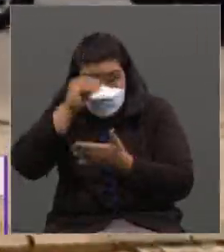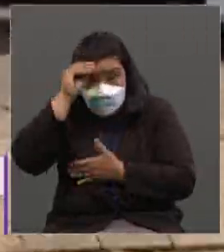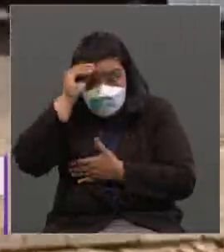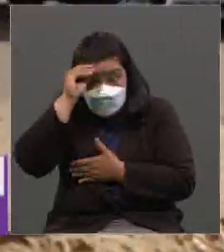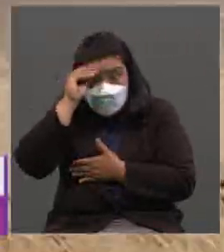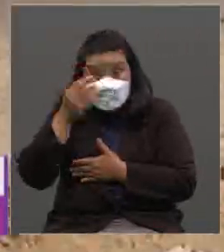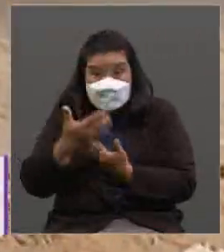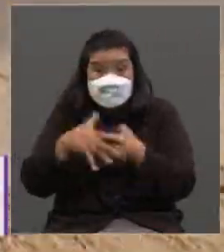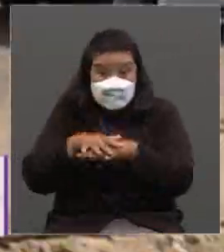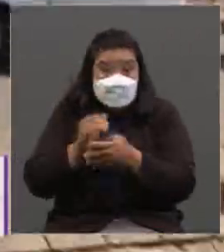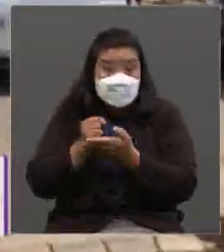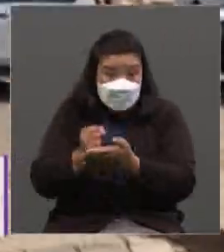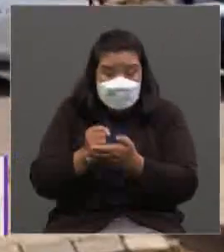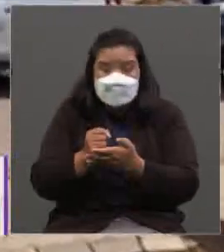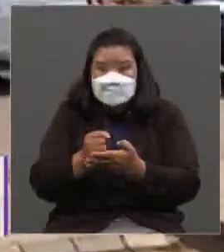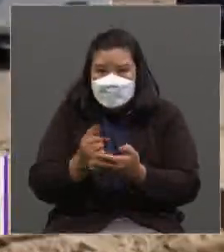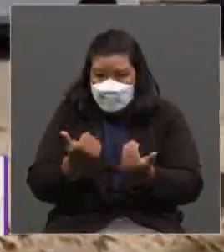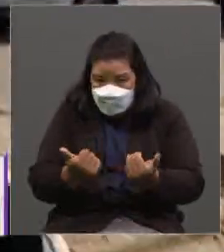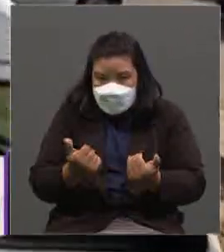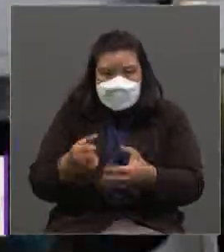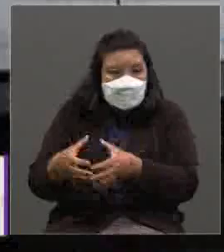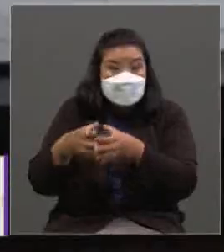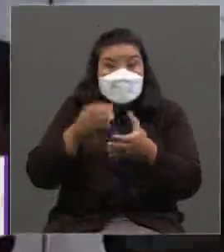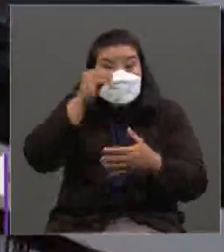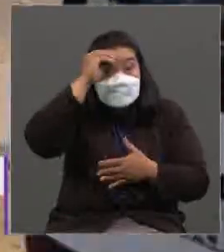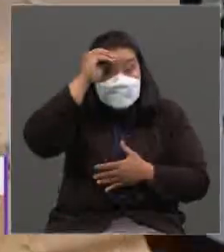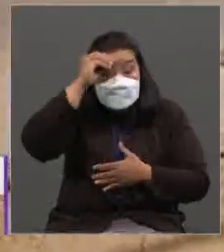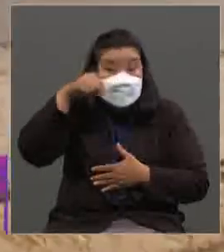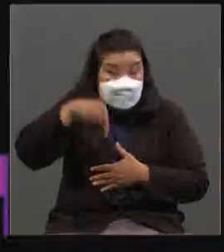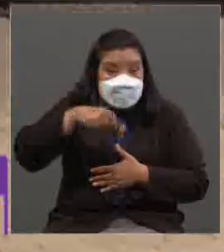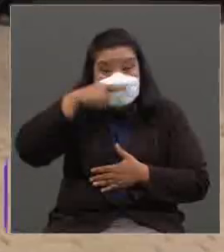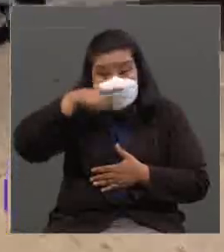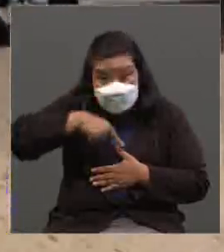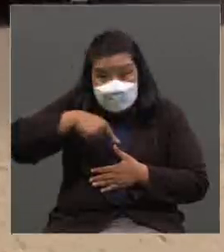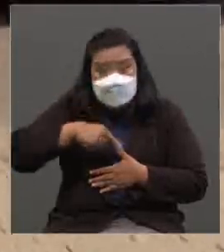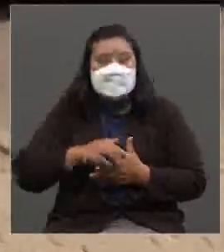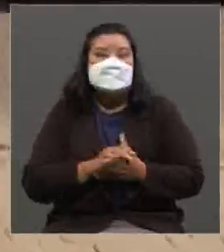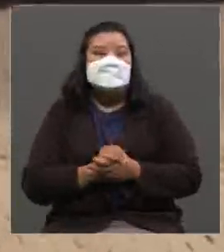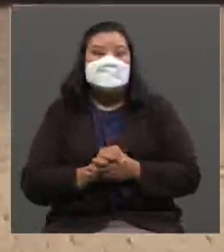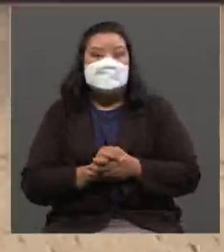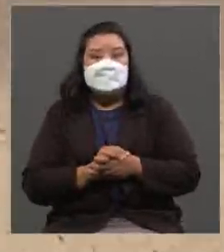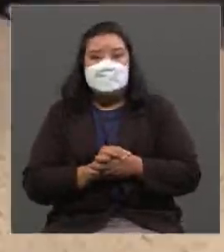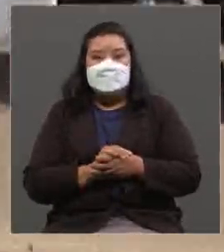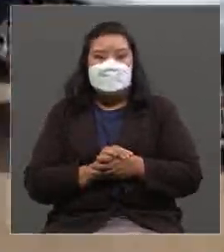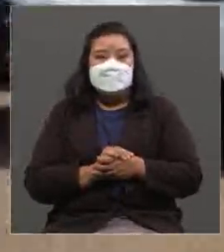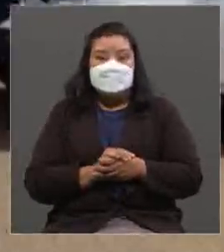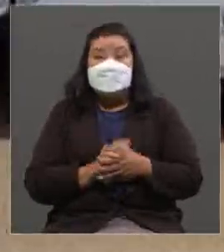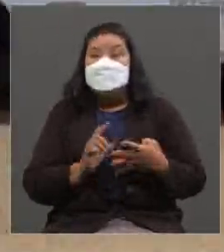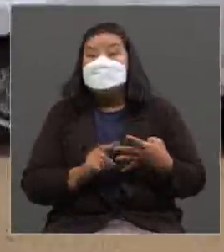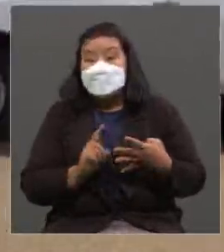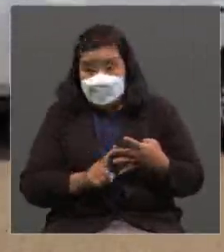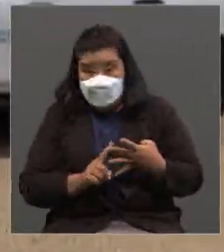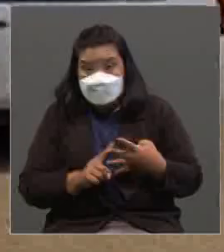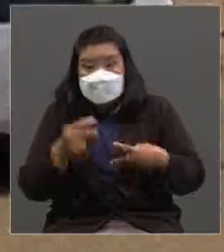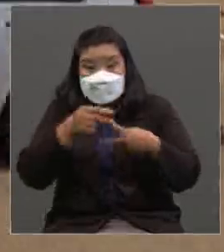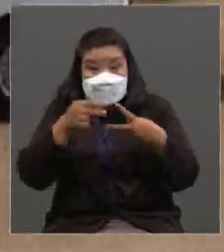ซูดานเพื่อประสานแจ้งเตือนความคืบหน้าในการนำบุตรหลานกลับมายังภูมิลำเนานะครับรวมไปถึงการเทียบ